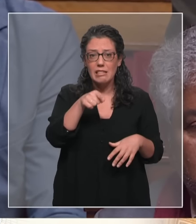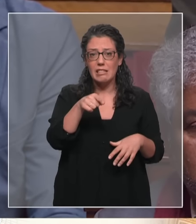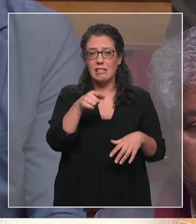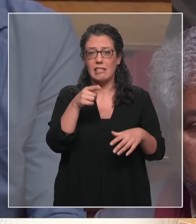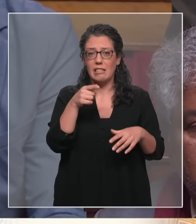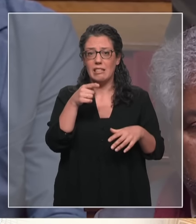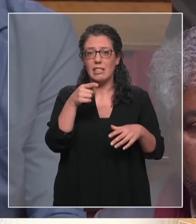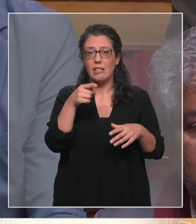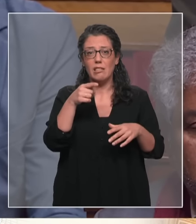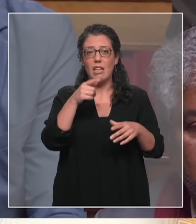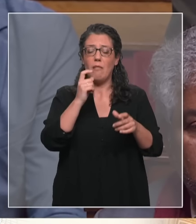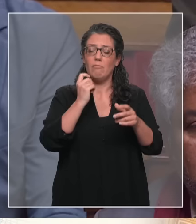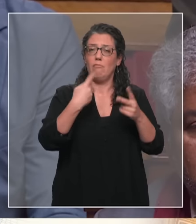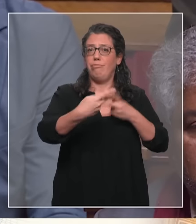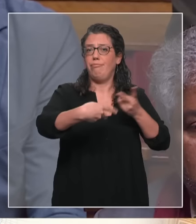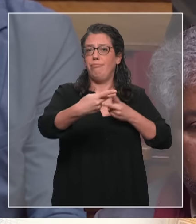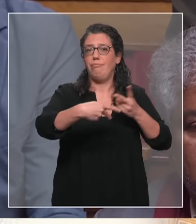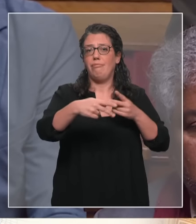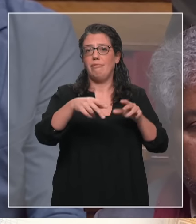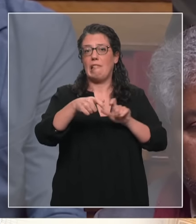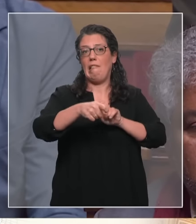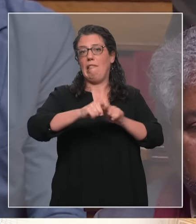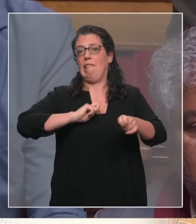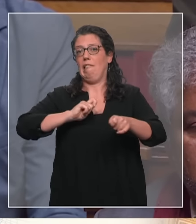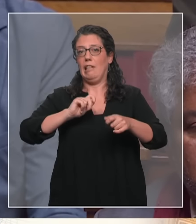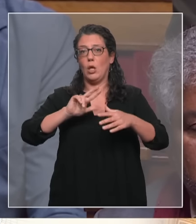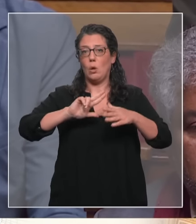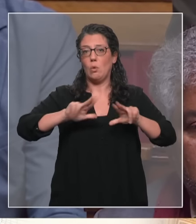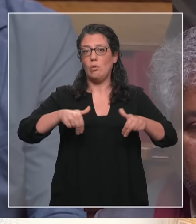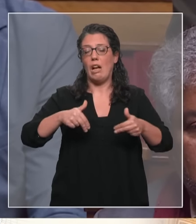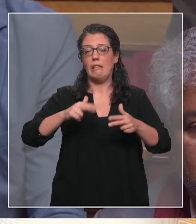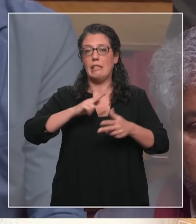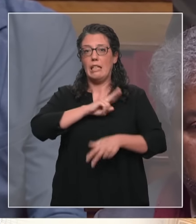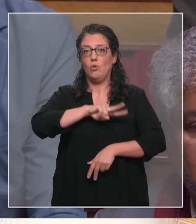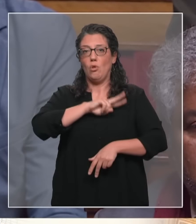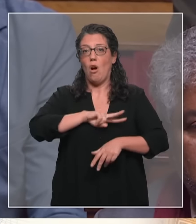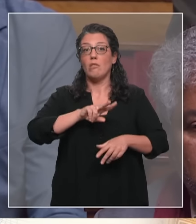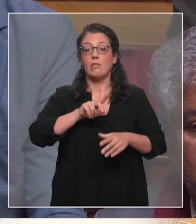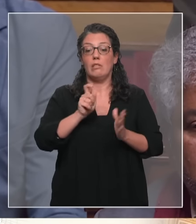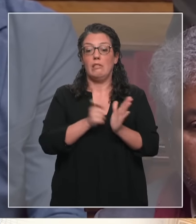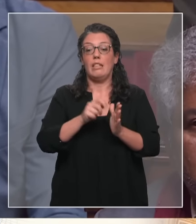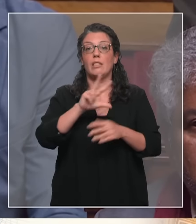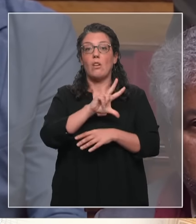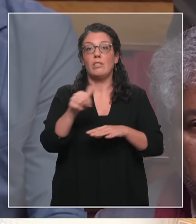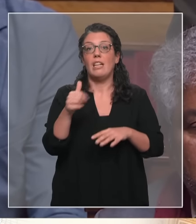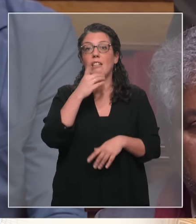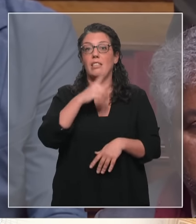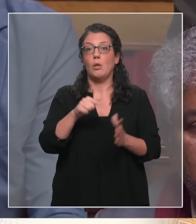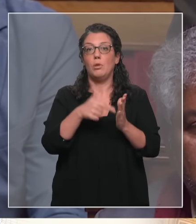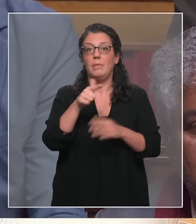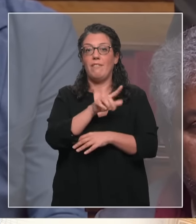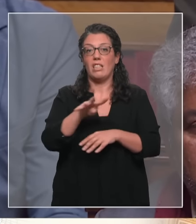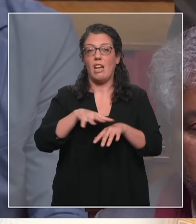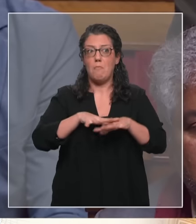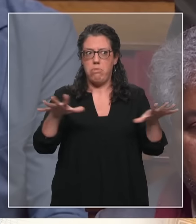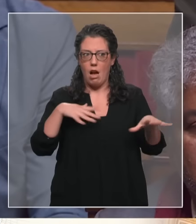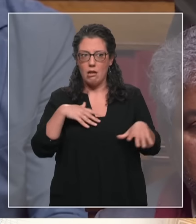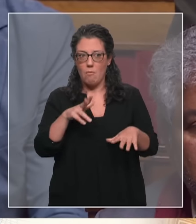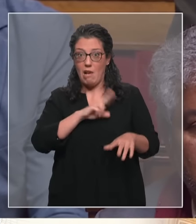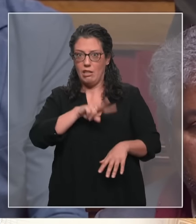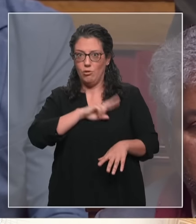de résiliation à échéance de leur contrat d'assurance, soit le 31 décembre 2024. Et dans